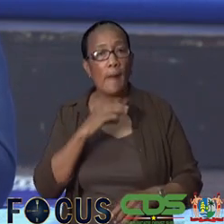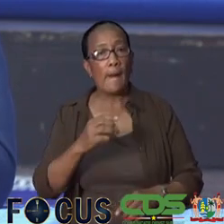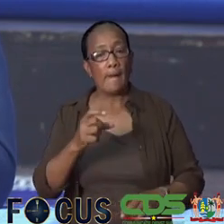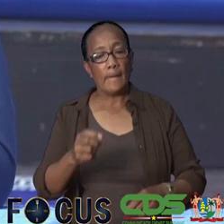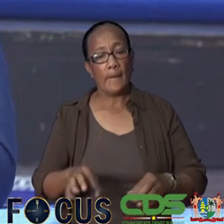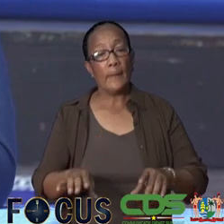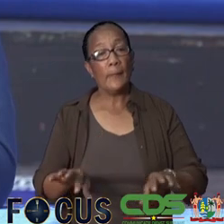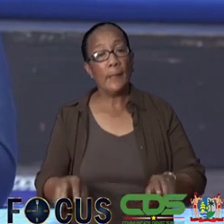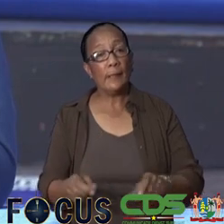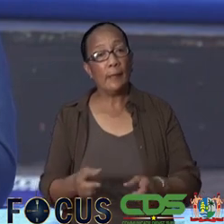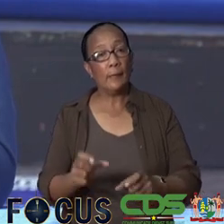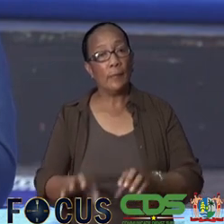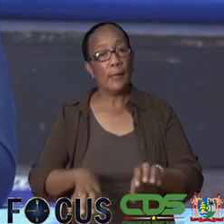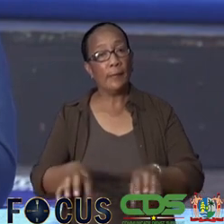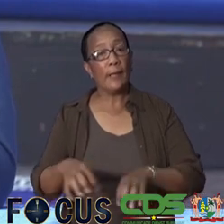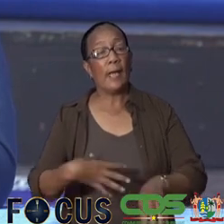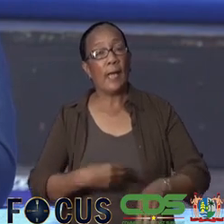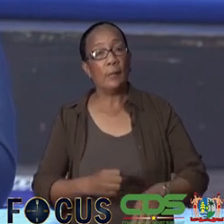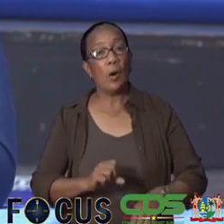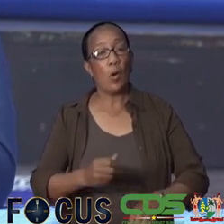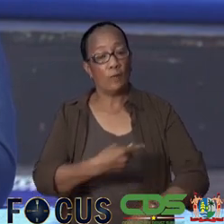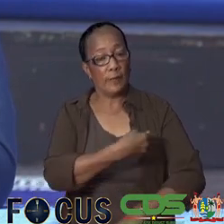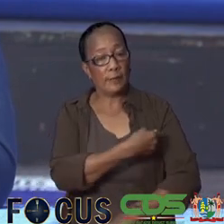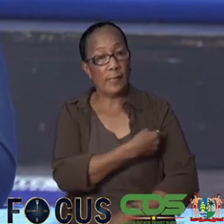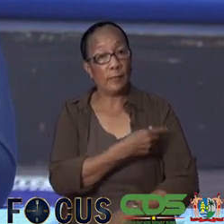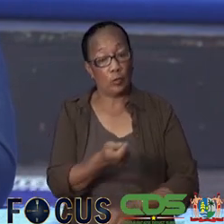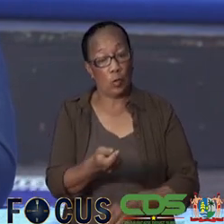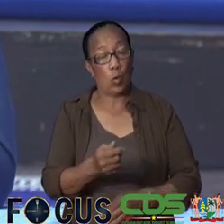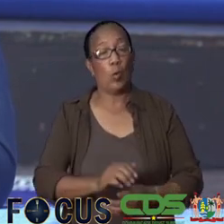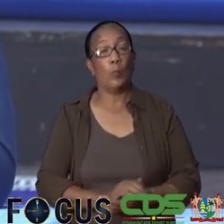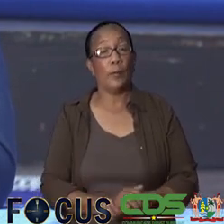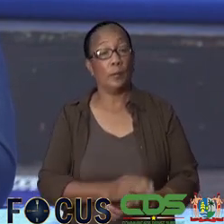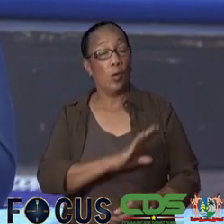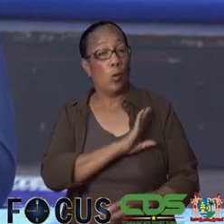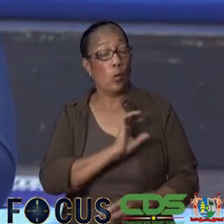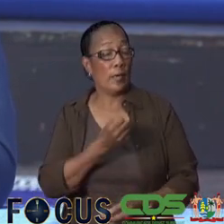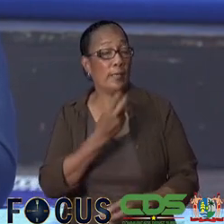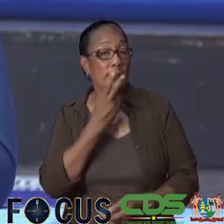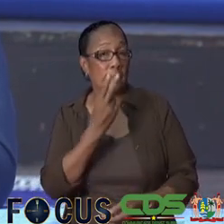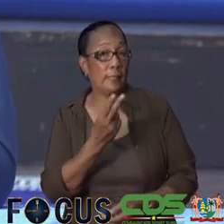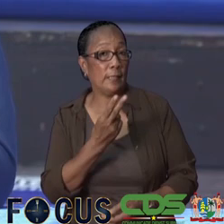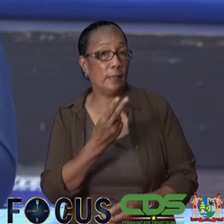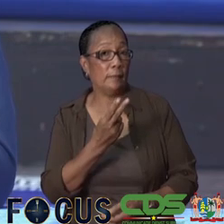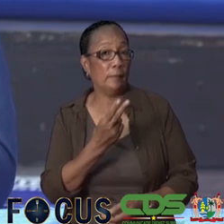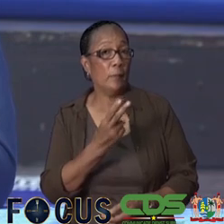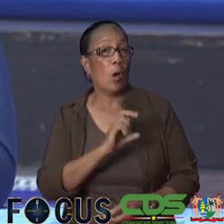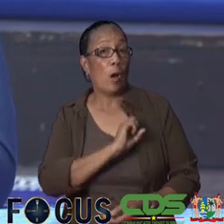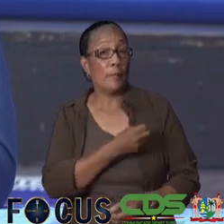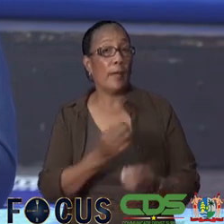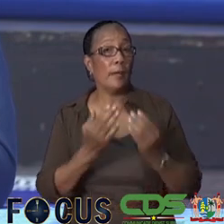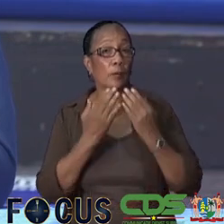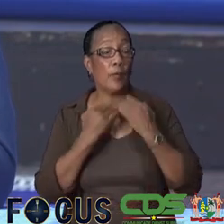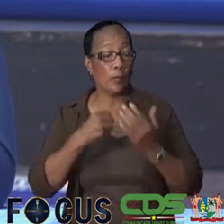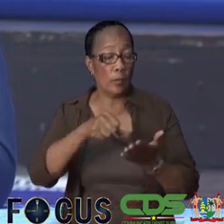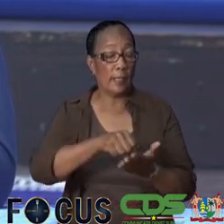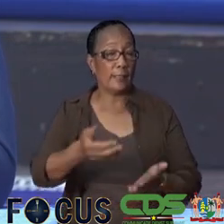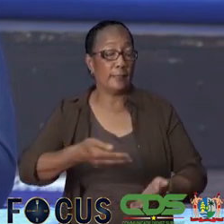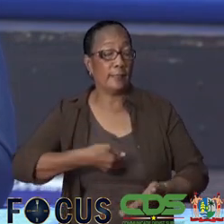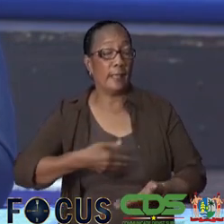om vaccins aan te schaffen. Uiteraard zult u ook merken, omdat wij ook grants krijgen, ook donaties